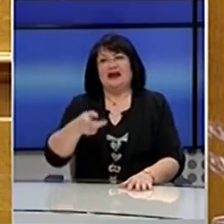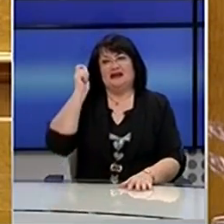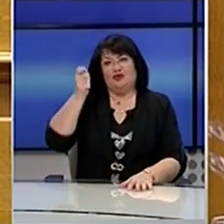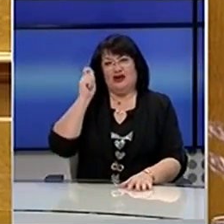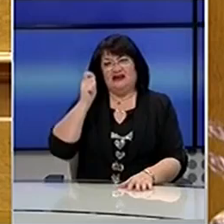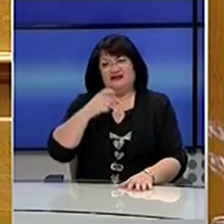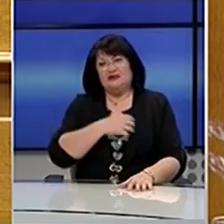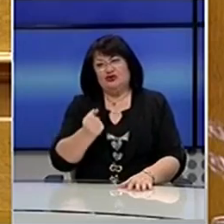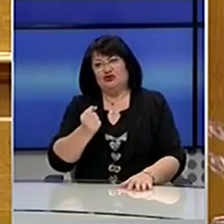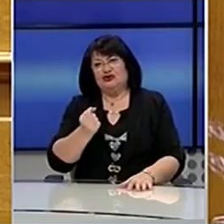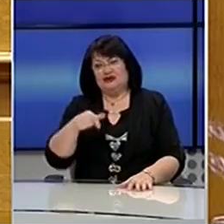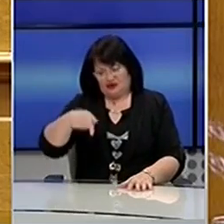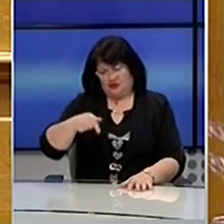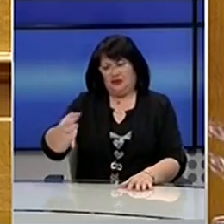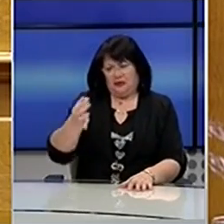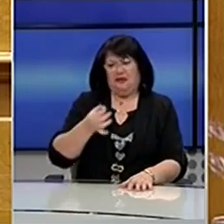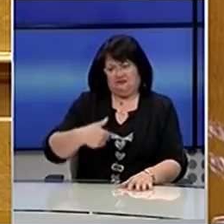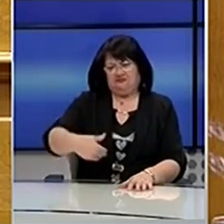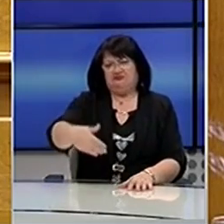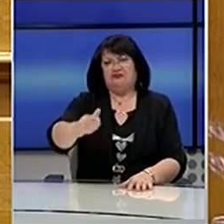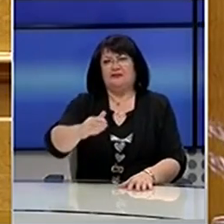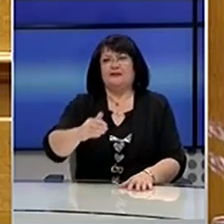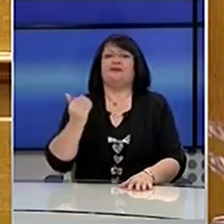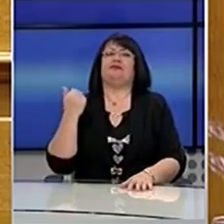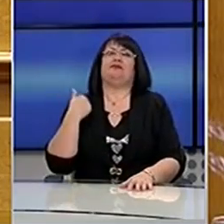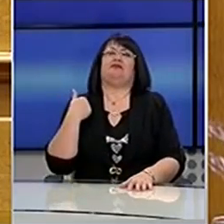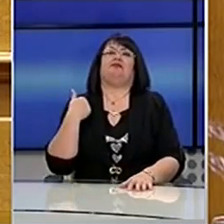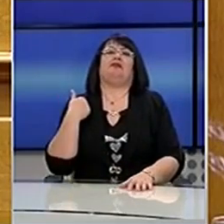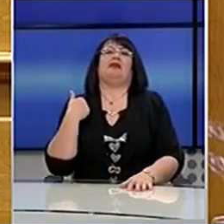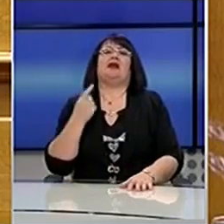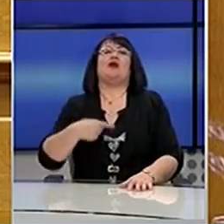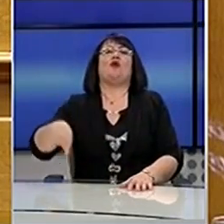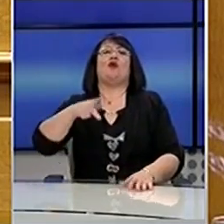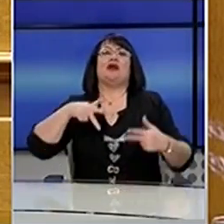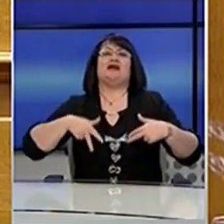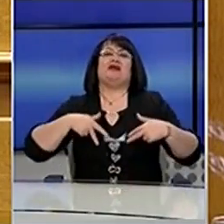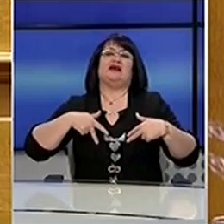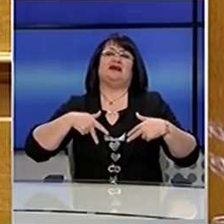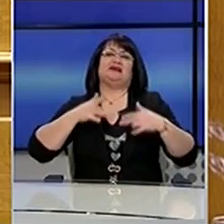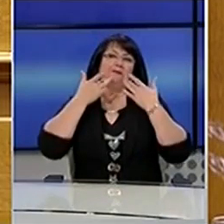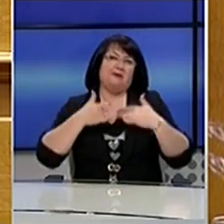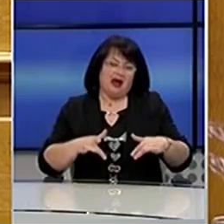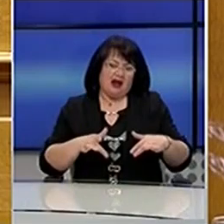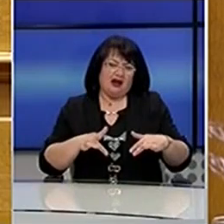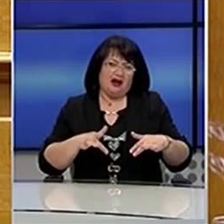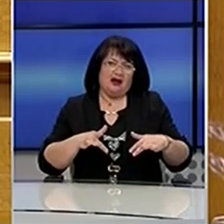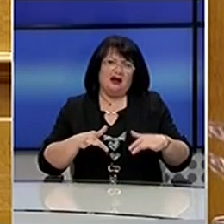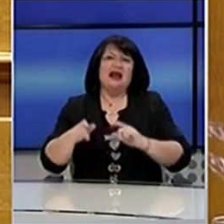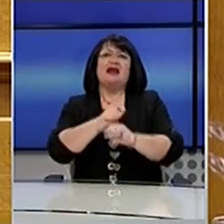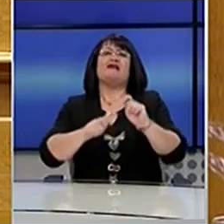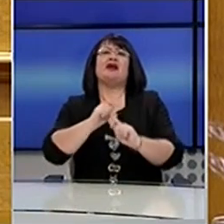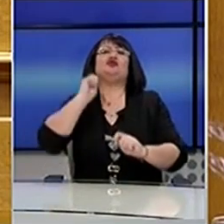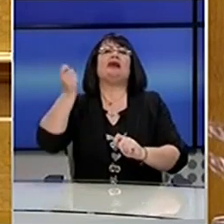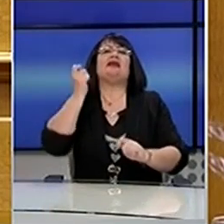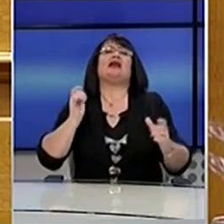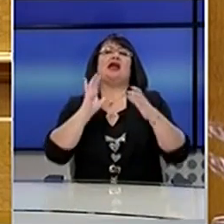αντιπολίτευση. Φαντάζομαι όμως ότι σε λίγο, δεν θα σας πάρει πολύ καιρό, να ζητήσετε να παραιτηθεί όλη η κυβέρνηση και να σχηματιστεί κυβέρνηση